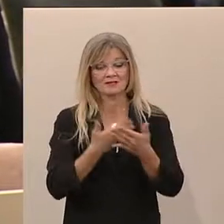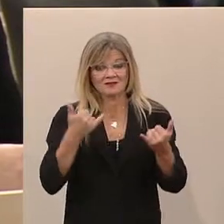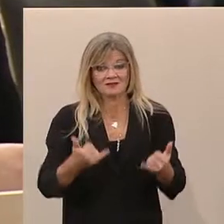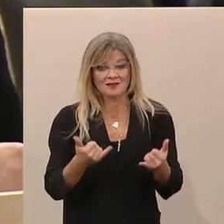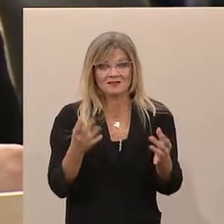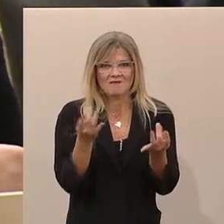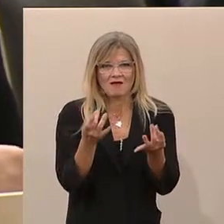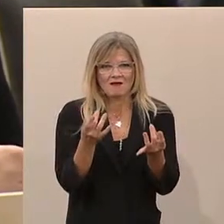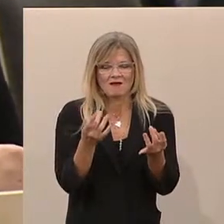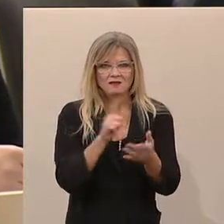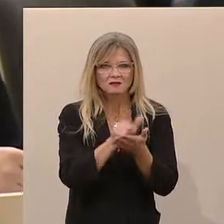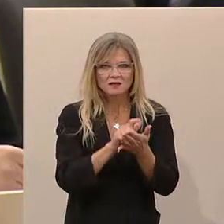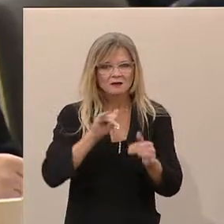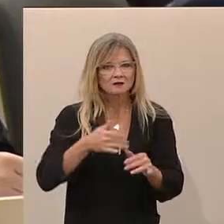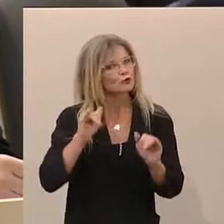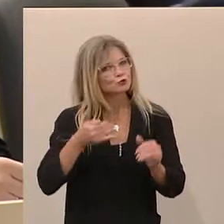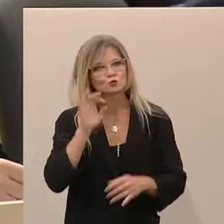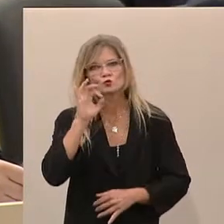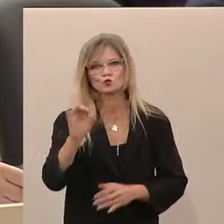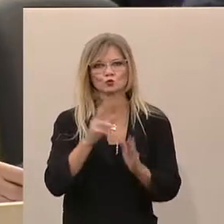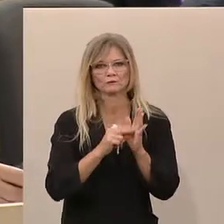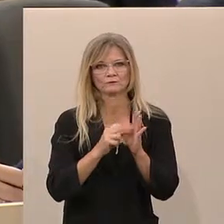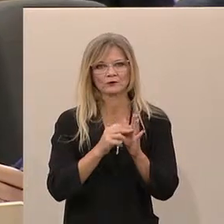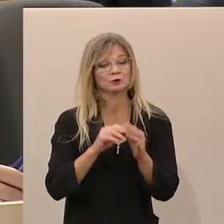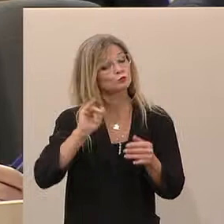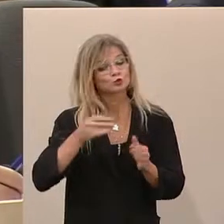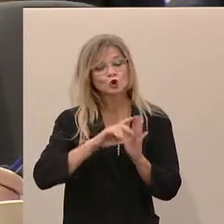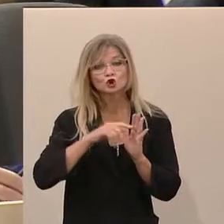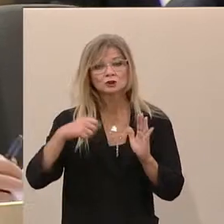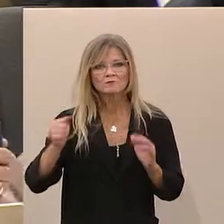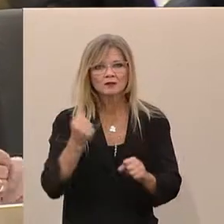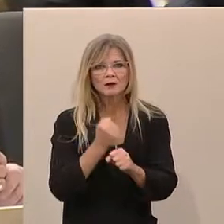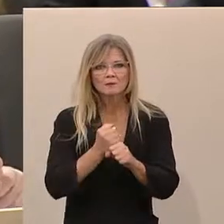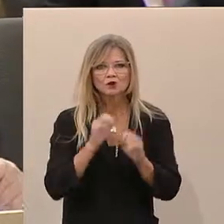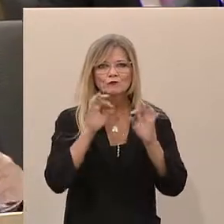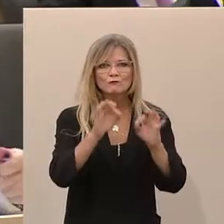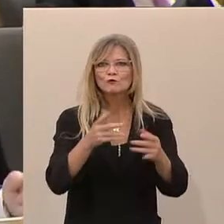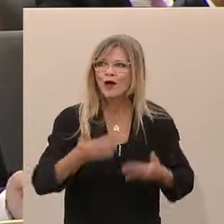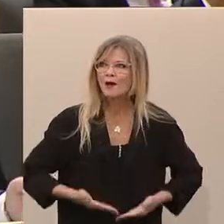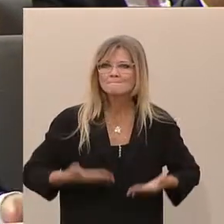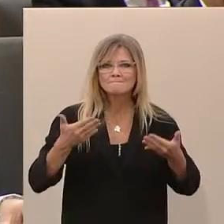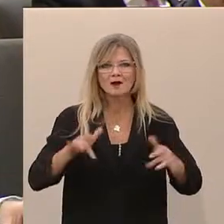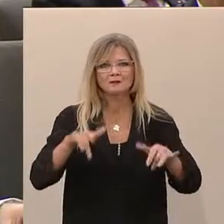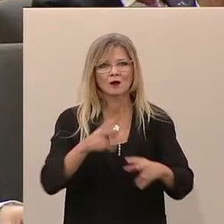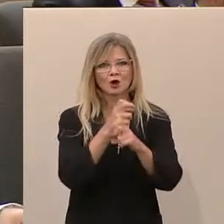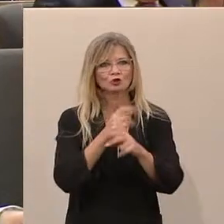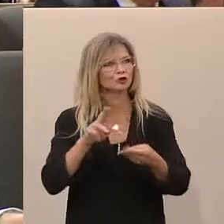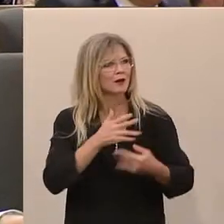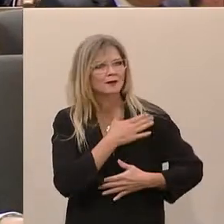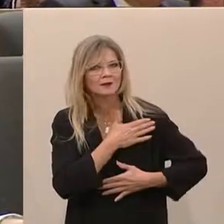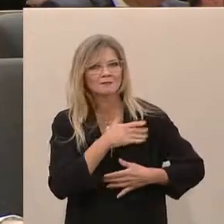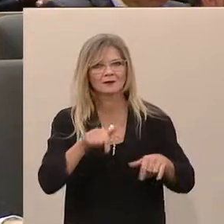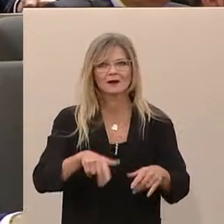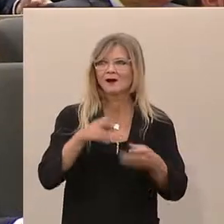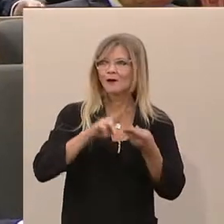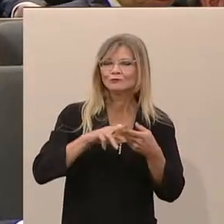nützen, effektiv zu nützen, mit einer konsequenten Arbeit für unser Heimatland, für die Menschen im Land, mit Liebe für unser schönes Land und die Menschen in unserem